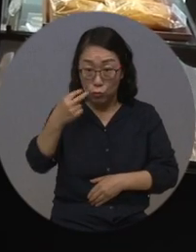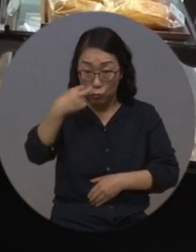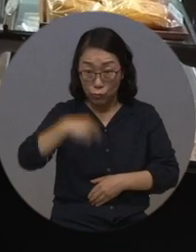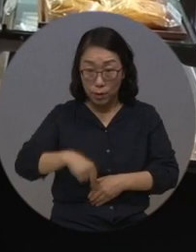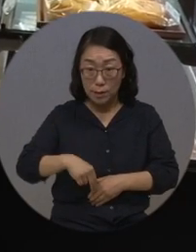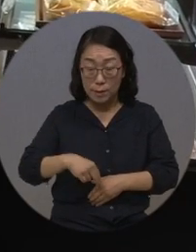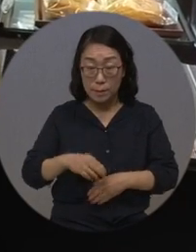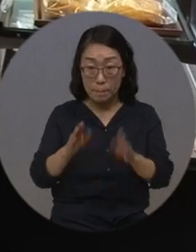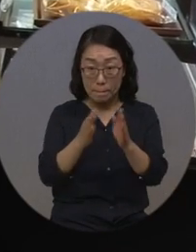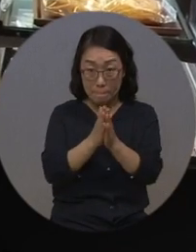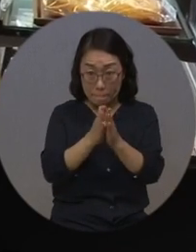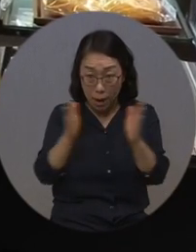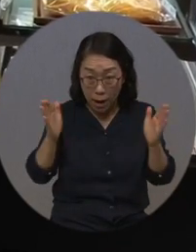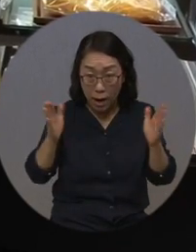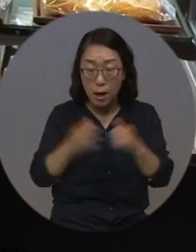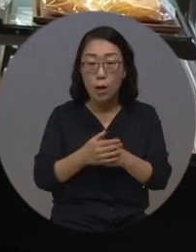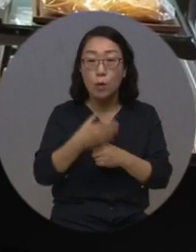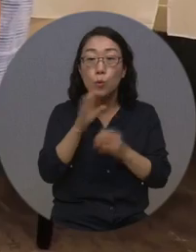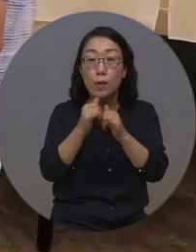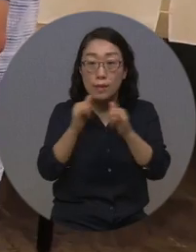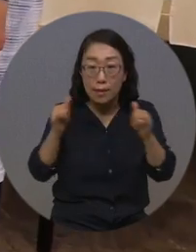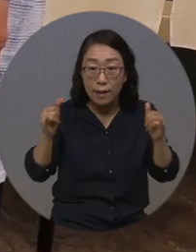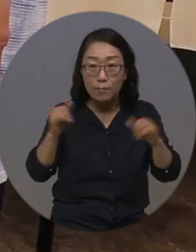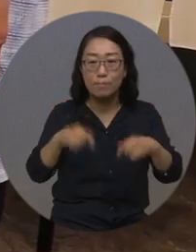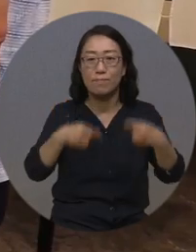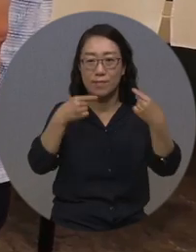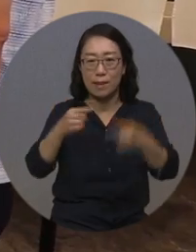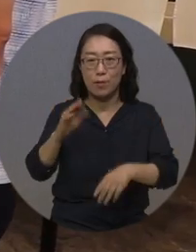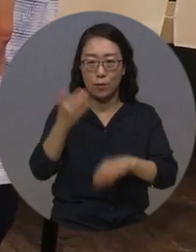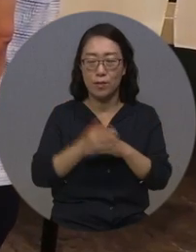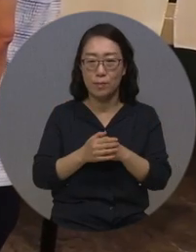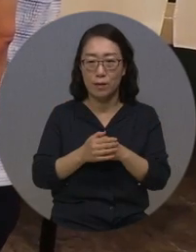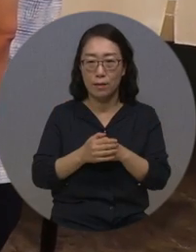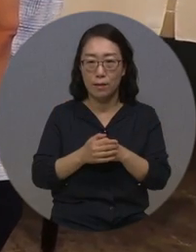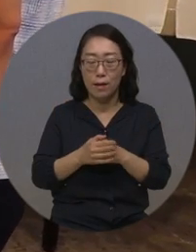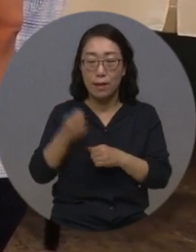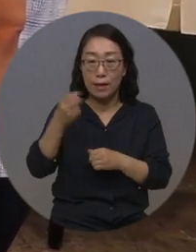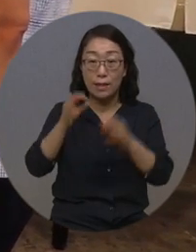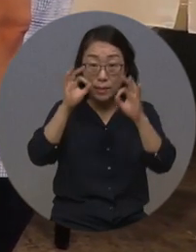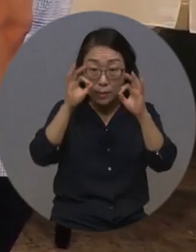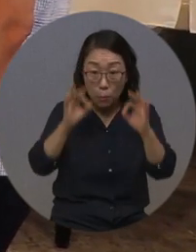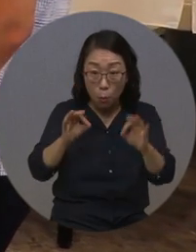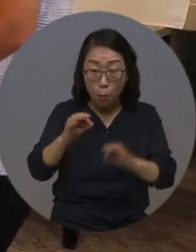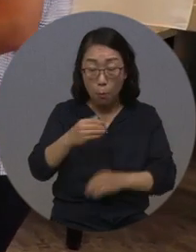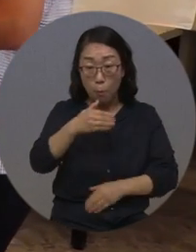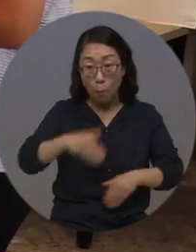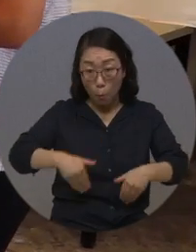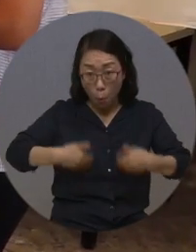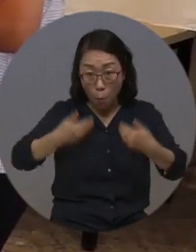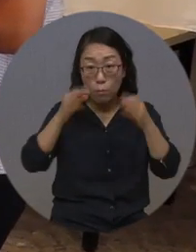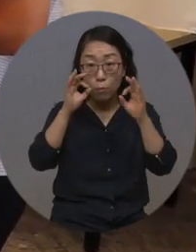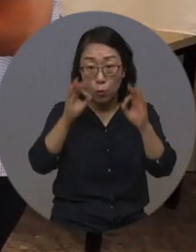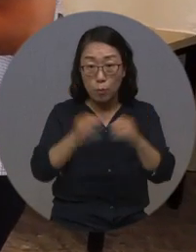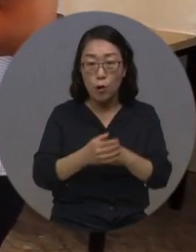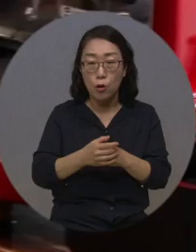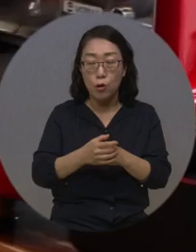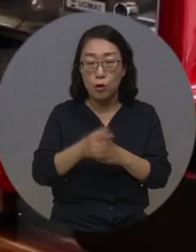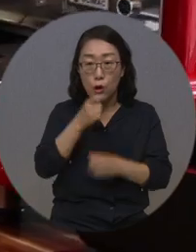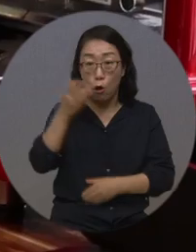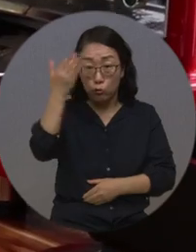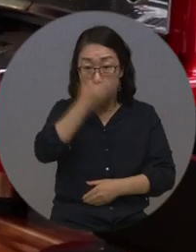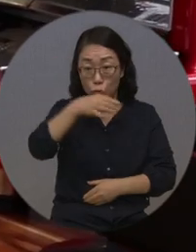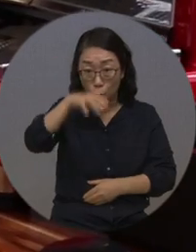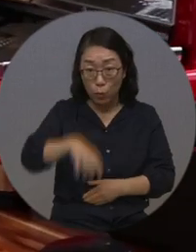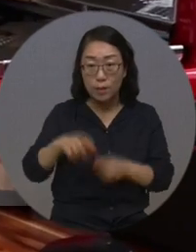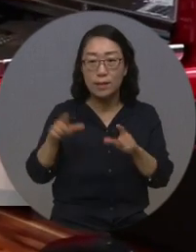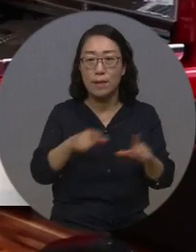어르신들의 노후 생활에 활력이 되고 있습니다. 이번에 개점한 다시 봄 갤러리 카페는 여수 시에 살면서